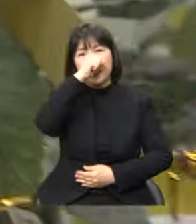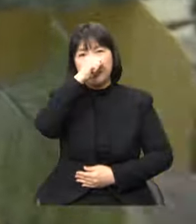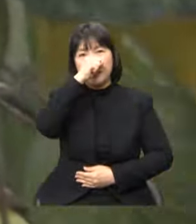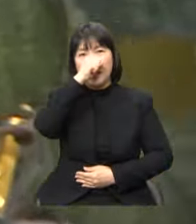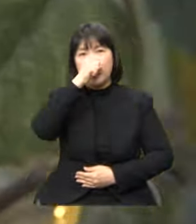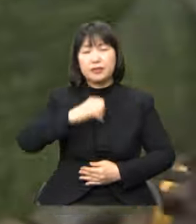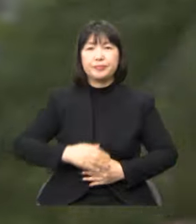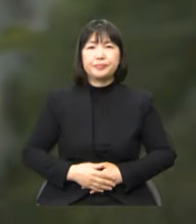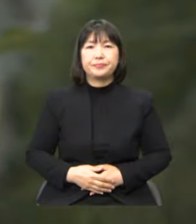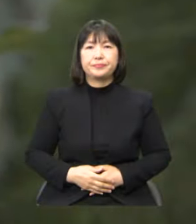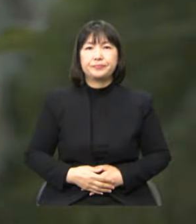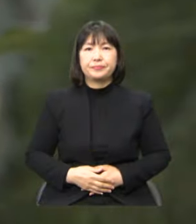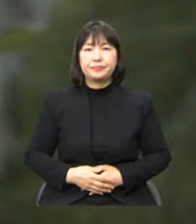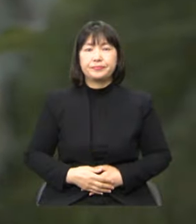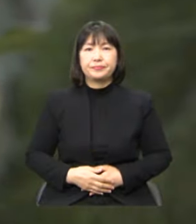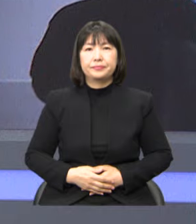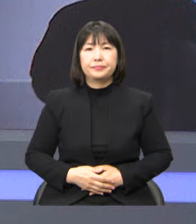김지영입니다